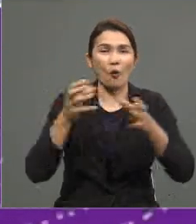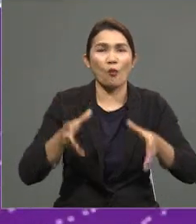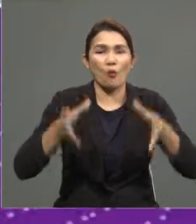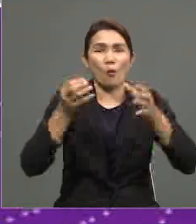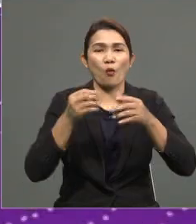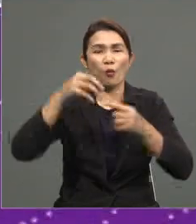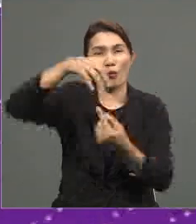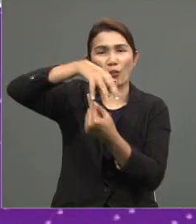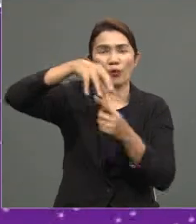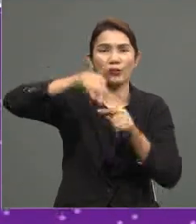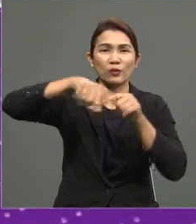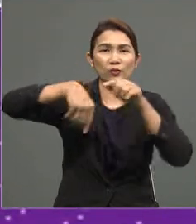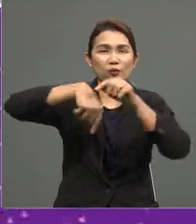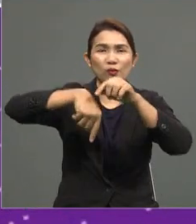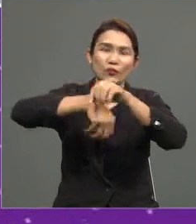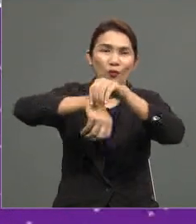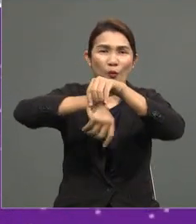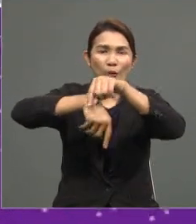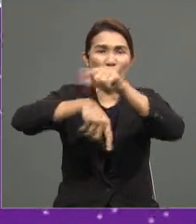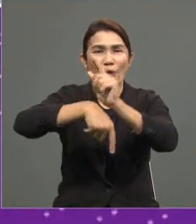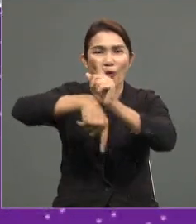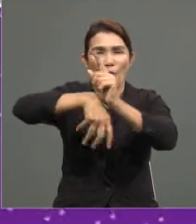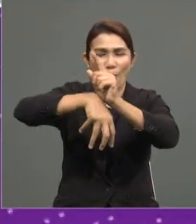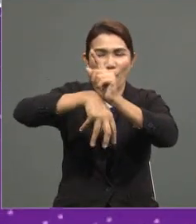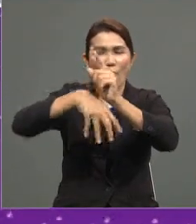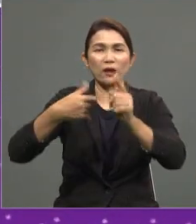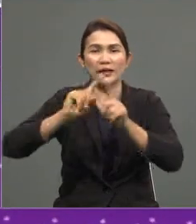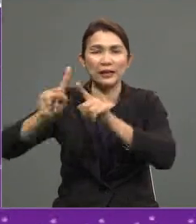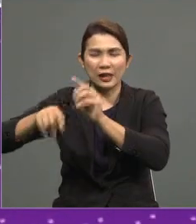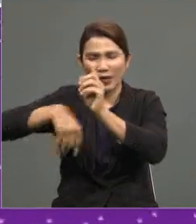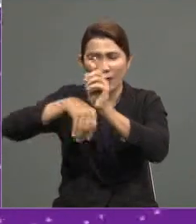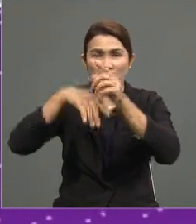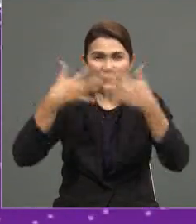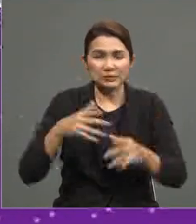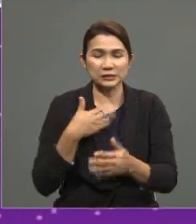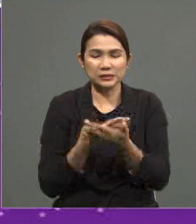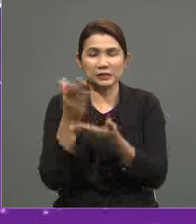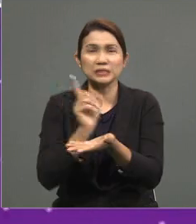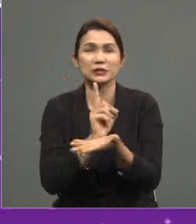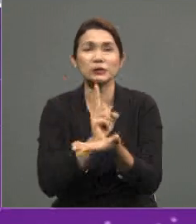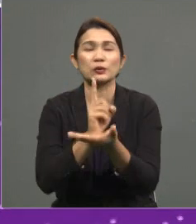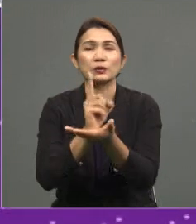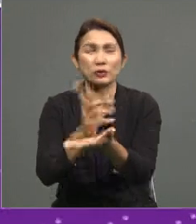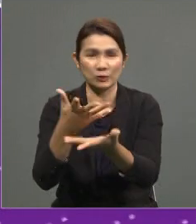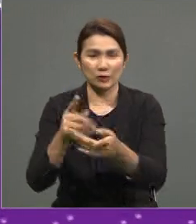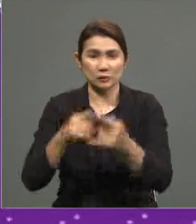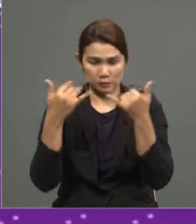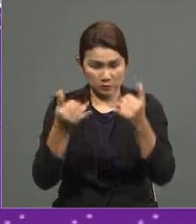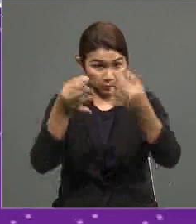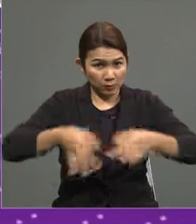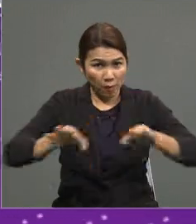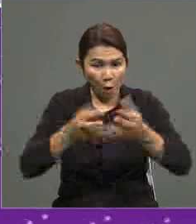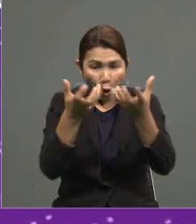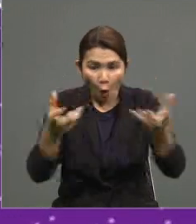บ้านนะหรือว่าใครจะไปลอยกระทงก็ต้องซื้อในส่วนของกระทงเดี๋ยวเนี้ยเขาเน้นในส่วนของวัสดุที่